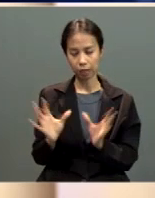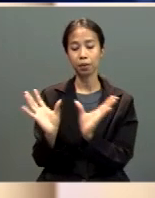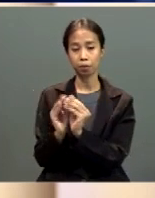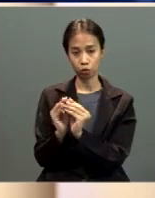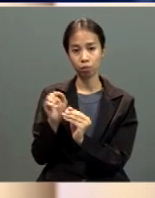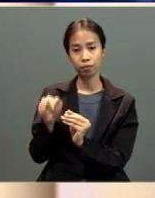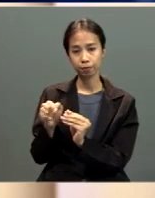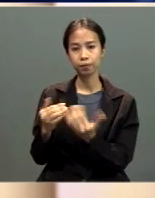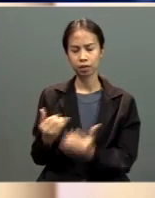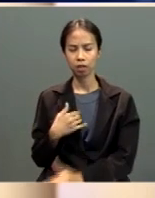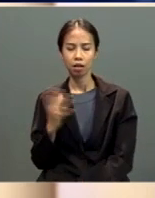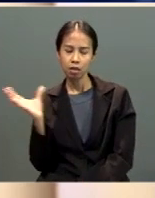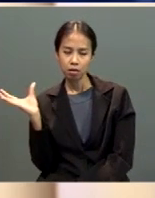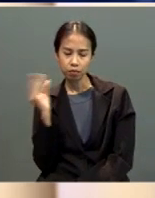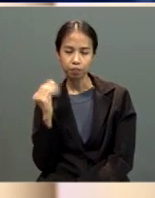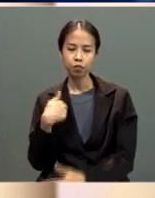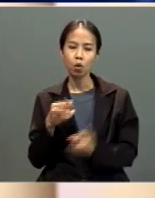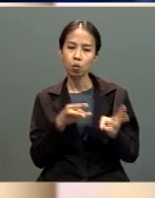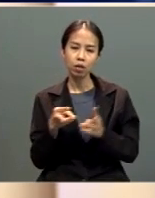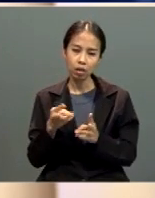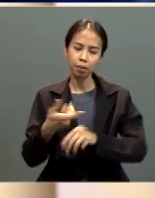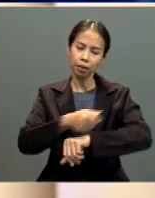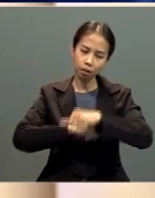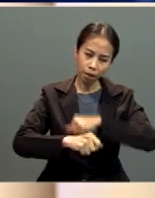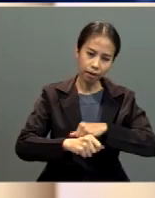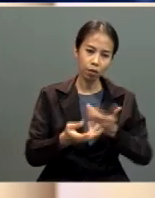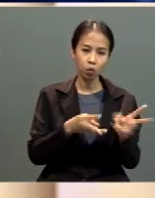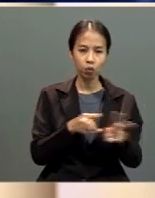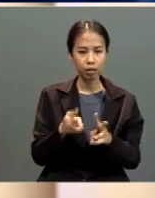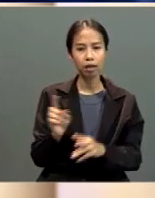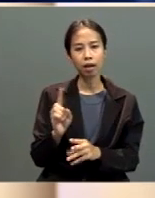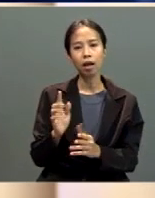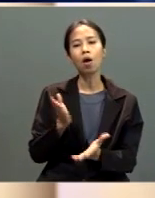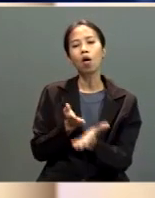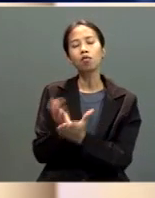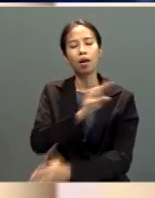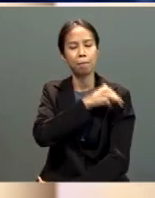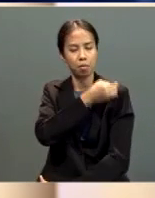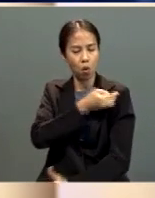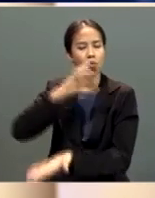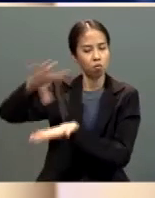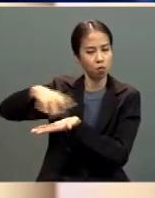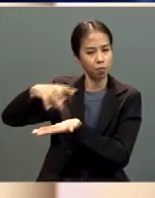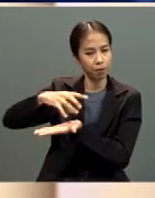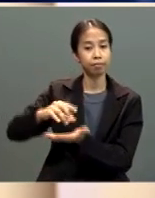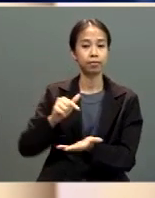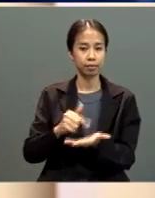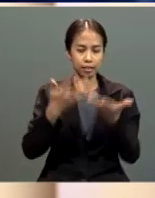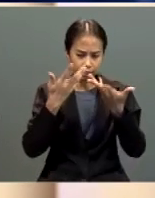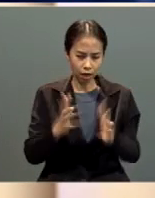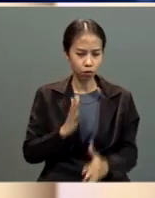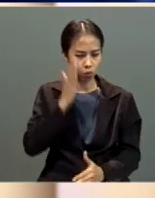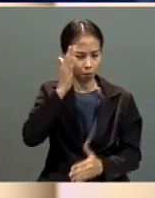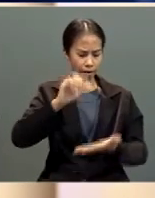หลักๆผมก็จะรับฟังแนวทางแนวปฏิบัติจากฝ่ายการสาธารณสุขการแพทย์ของเราเป็นหลักนะครับเพื่อจะนำไปสู่การแก้ปัญห